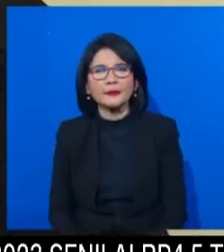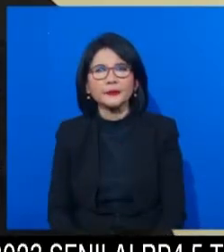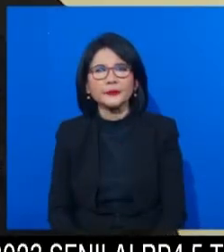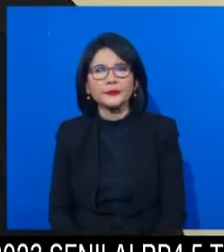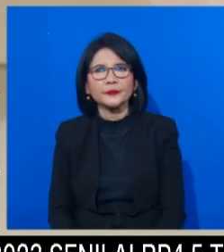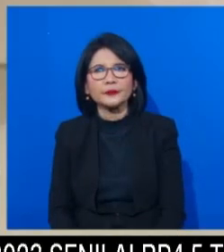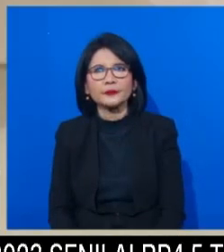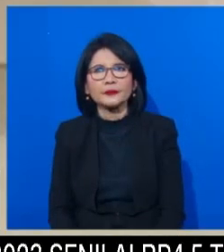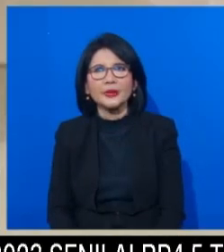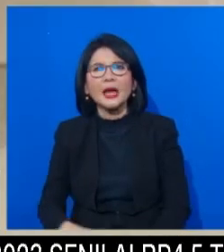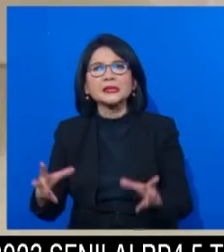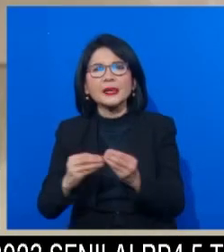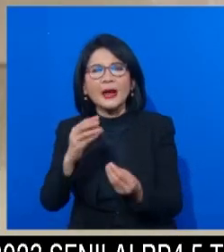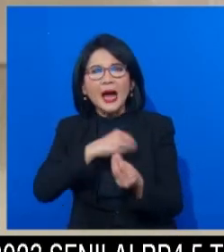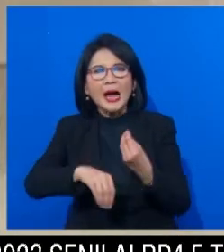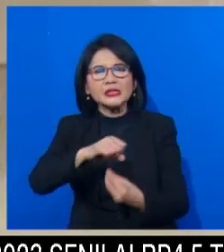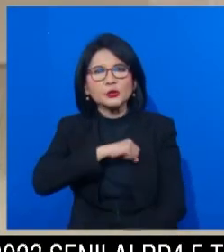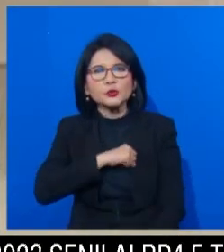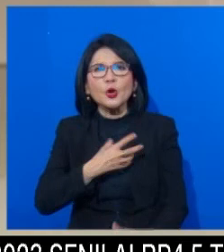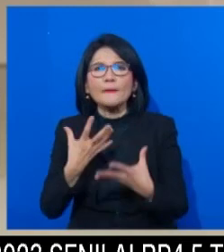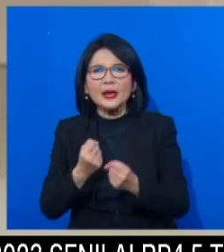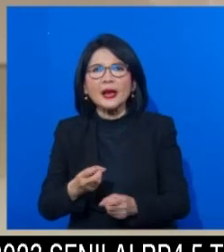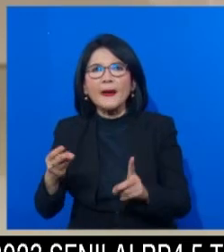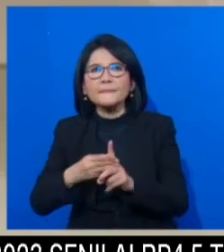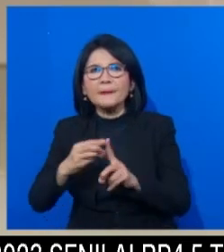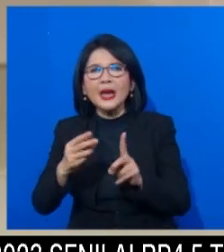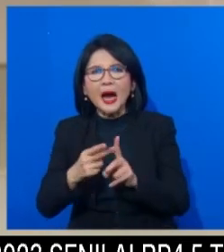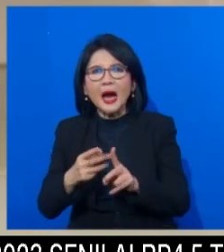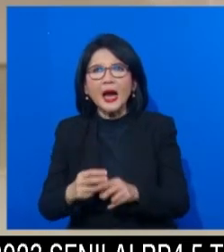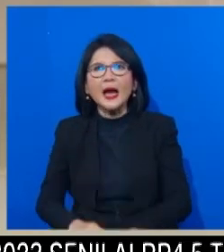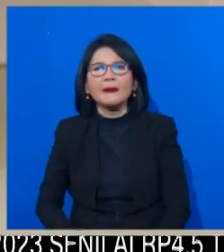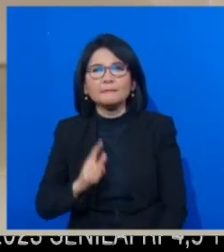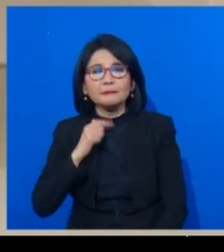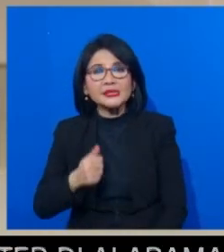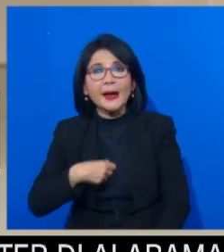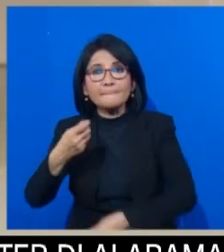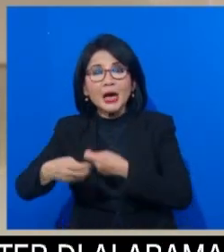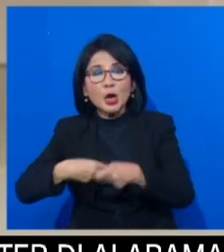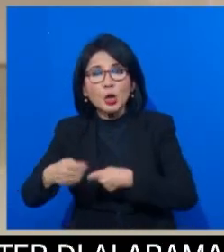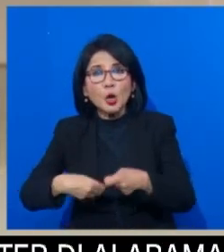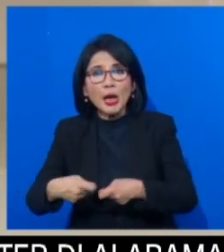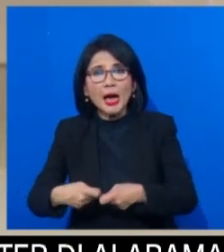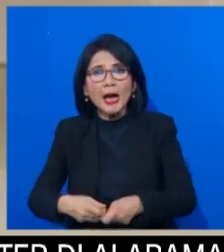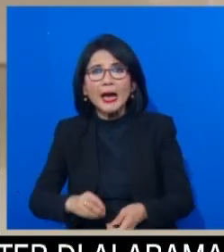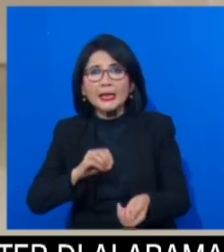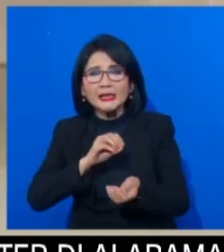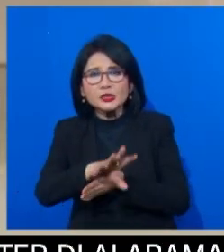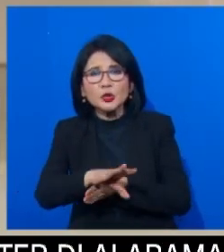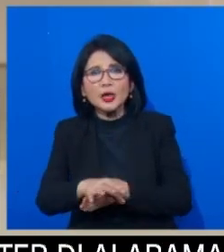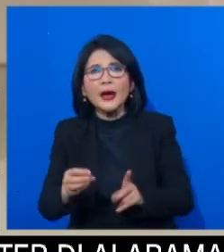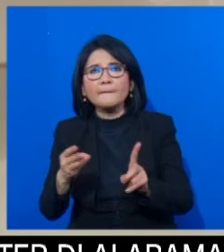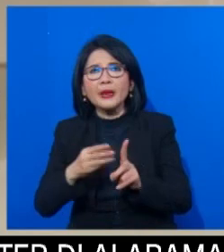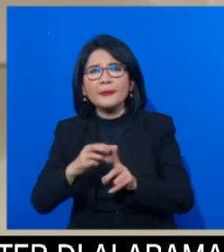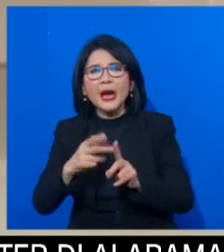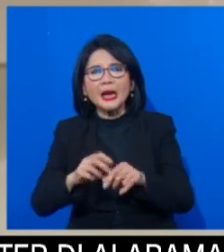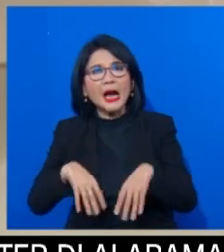Jemaah haji itu berharap BPKH mampu mengelola dana setoran awal yang dia setorkan kepada BPKH atau